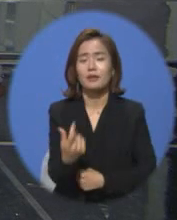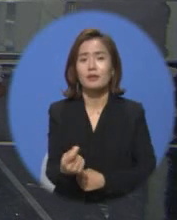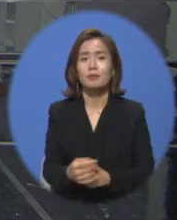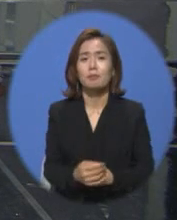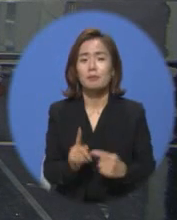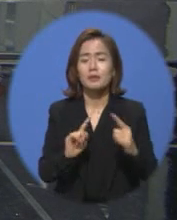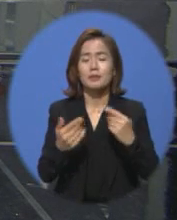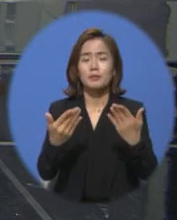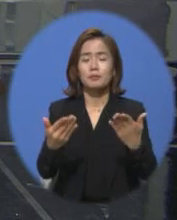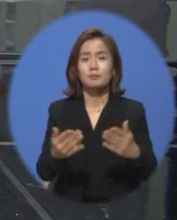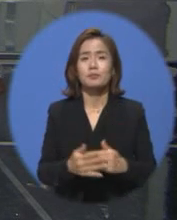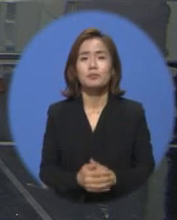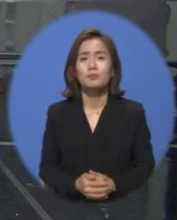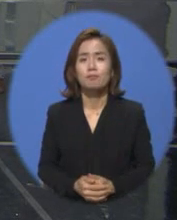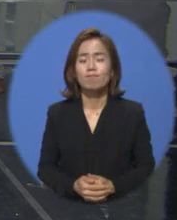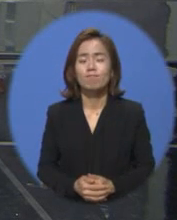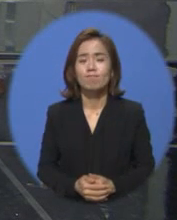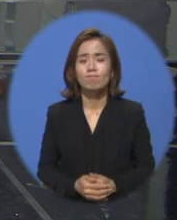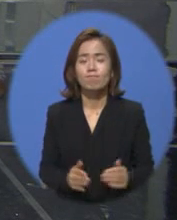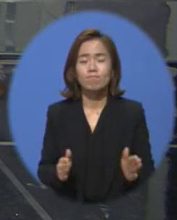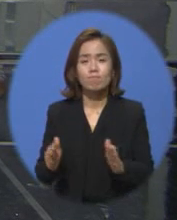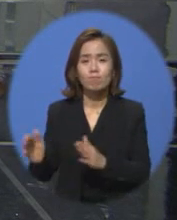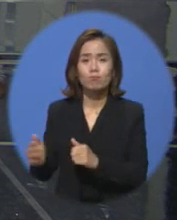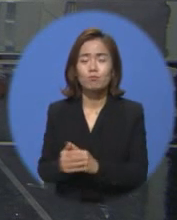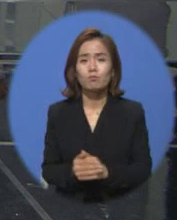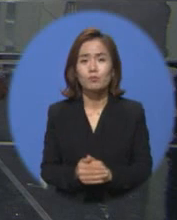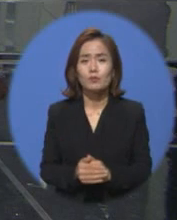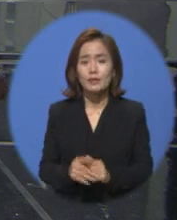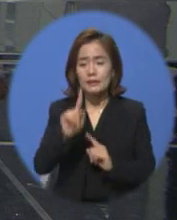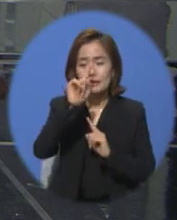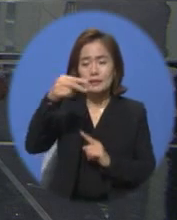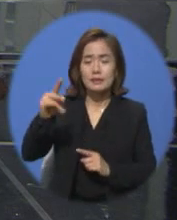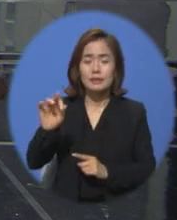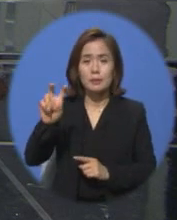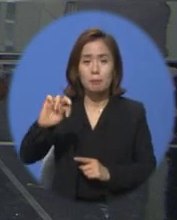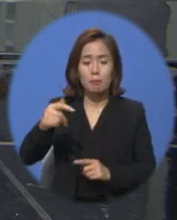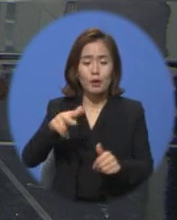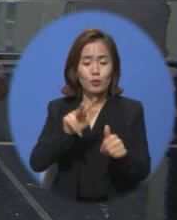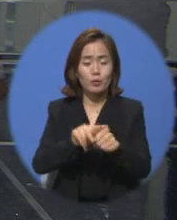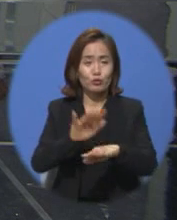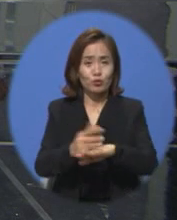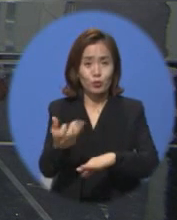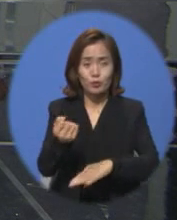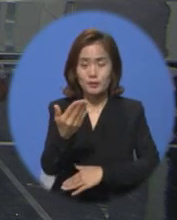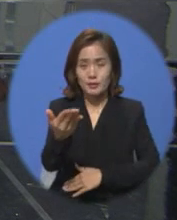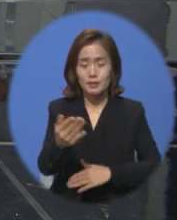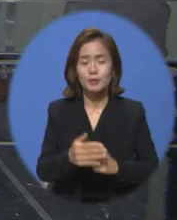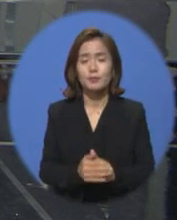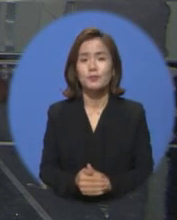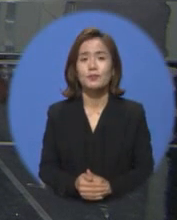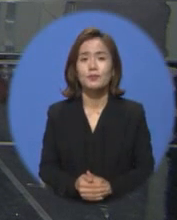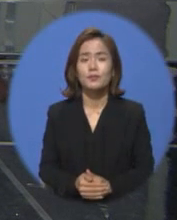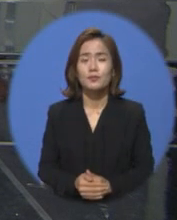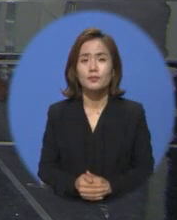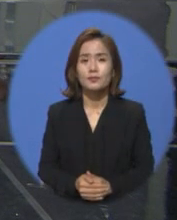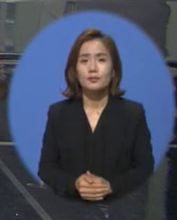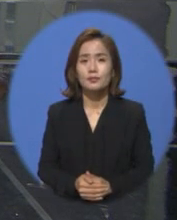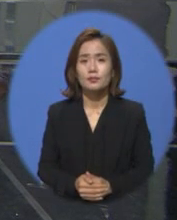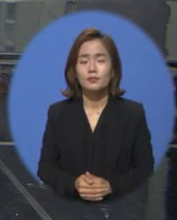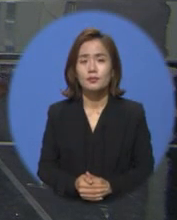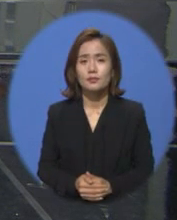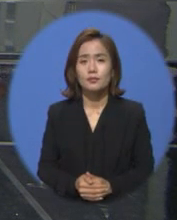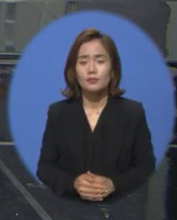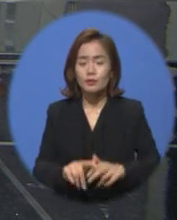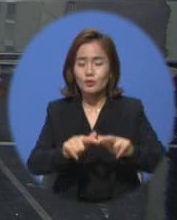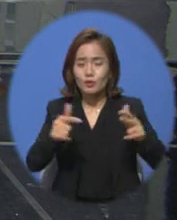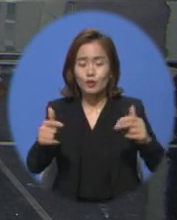조서후보 의토론주도시간6분이 지났습니다.예.이제 이승남후보에게마이크를넘기겠습니다.이번에는 다양한후보자들에게질문